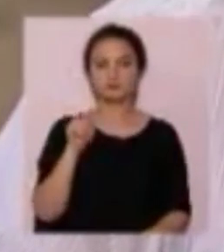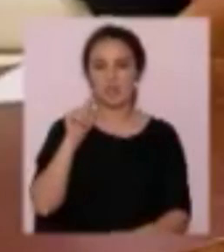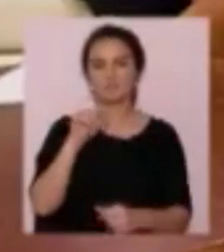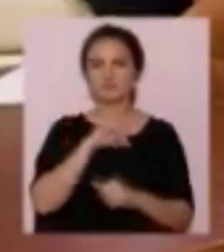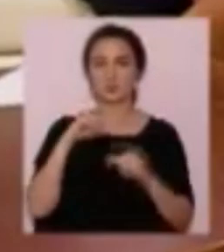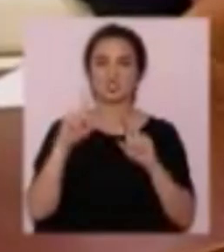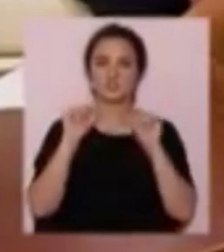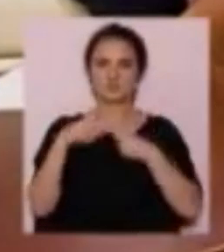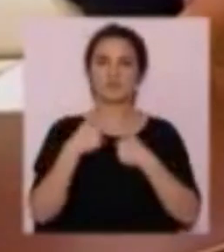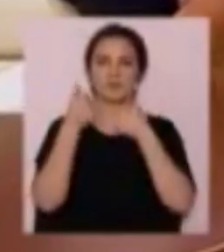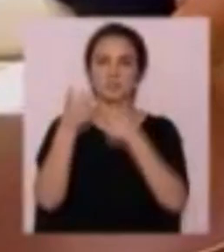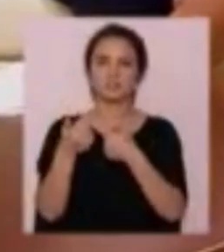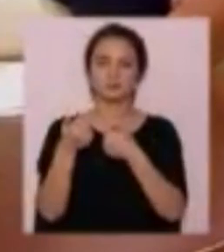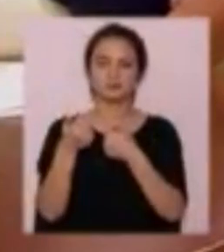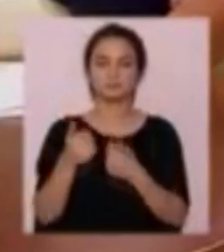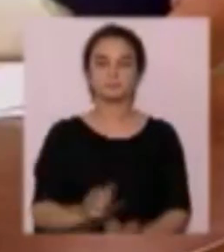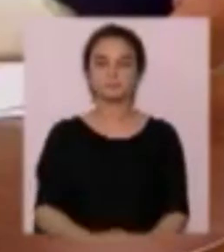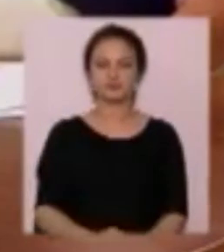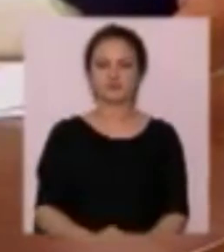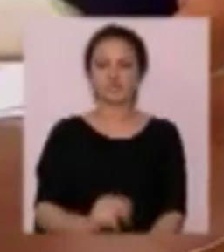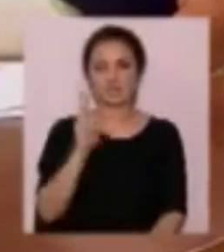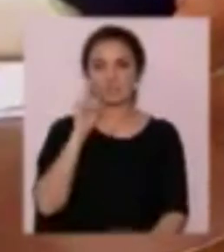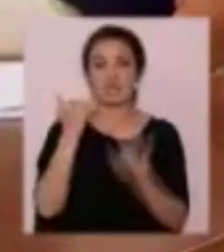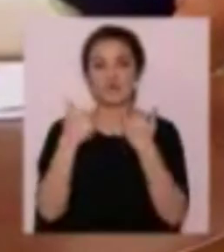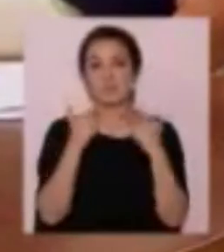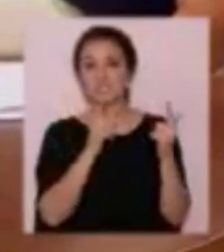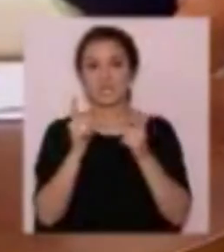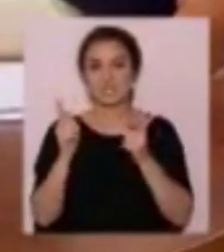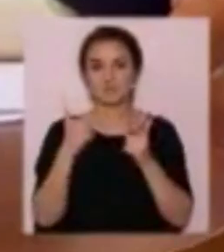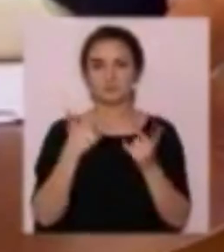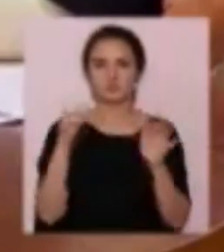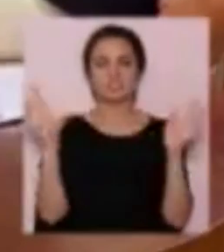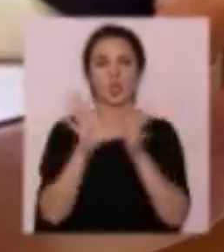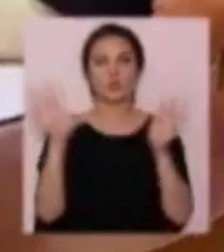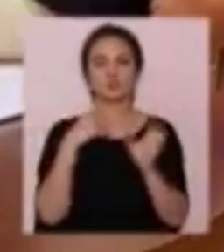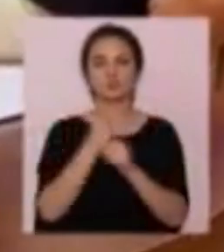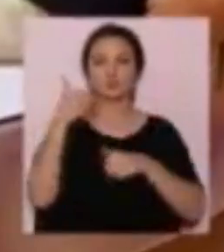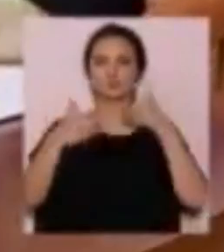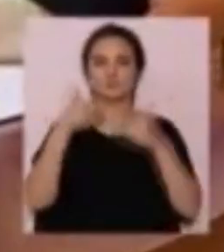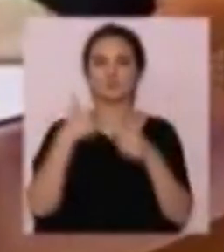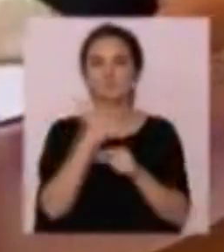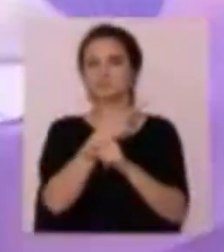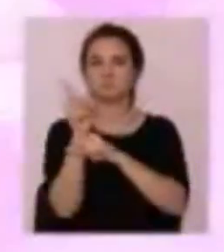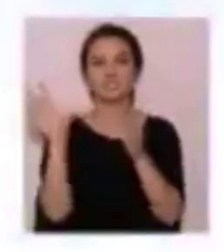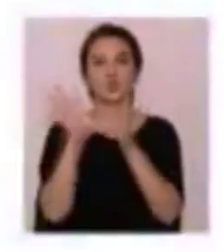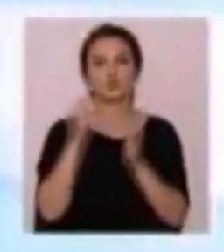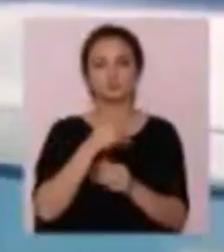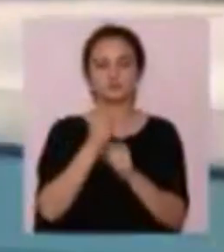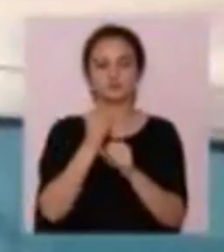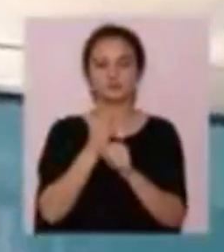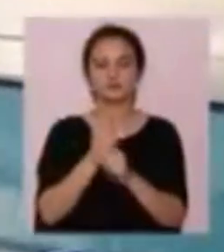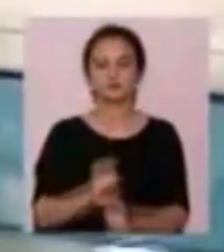ამით რითაც შემიძლია ვეხმარები და რა ვიცი ახლა მზადები რეკორდისთვის ცრუაში მინდა რეკორდი დავამყარო